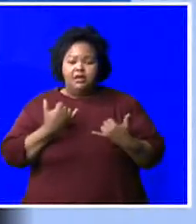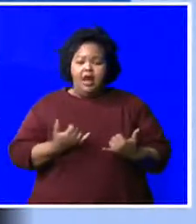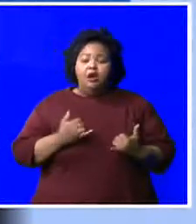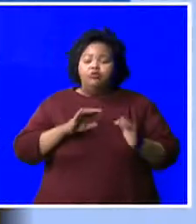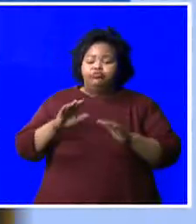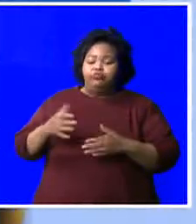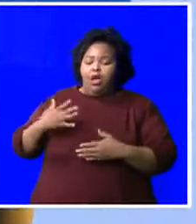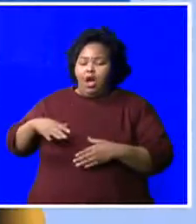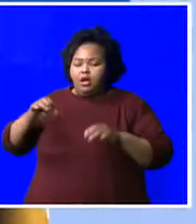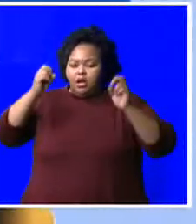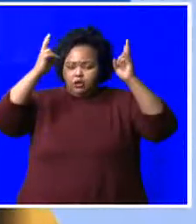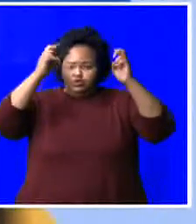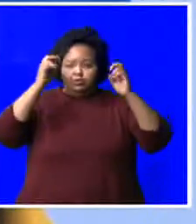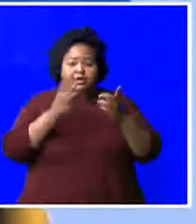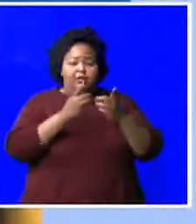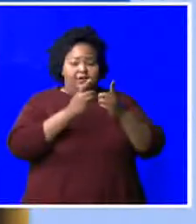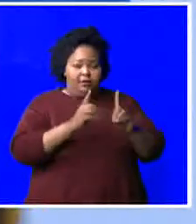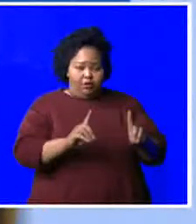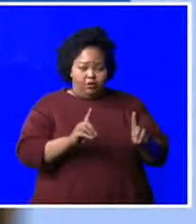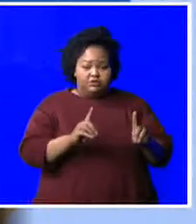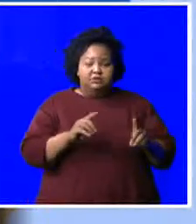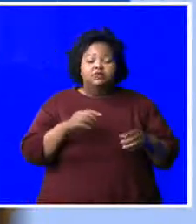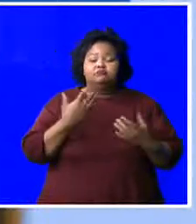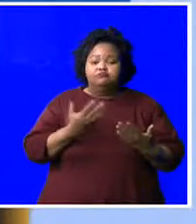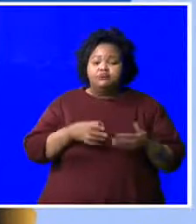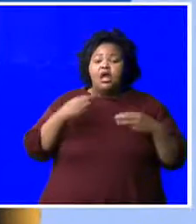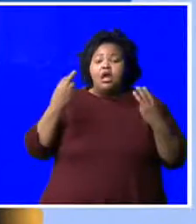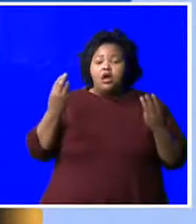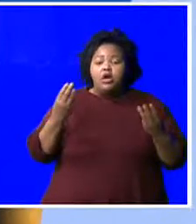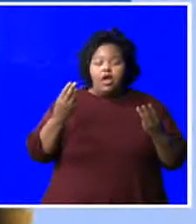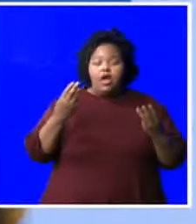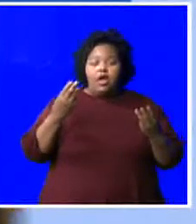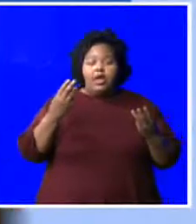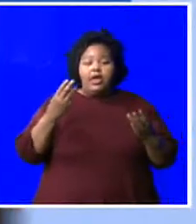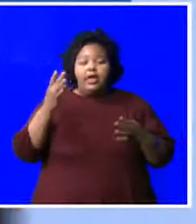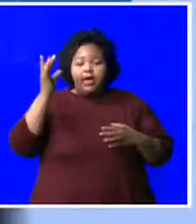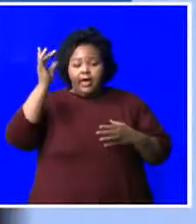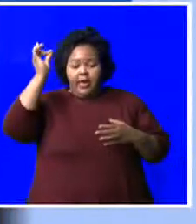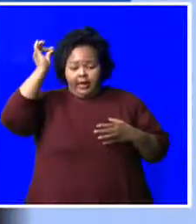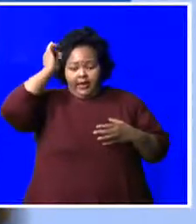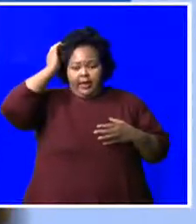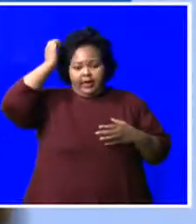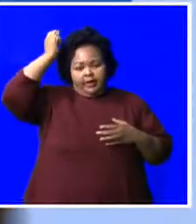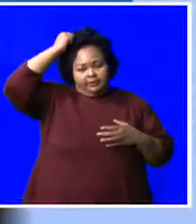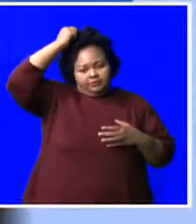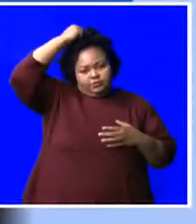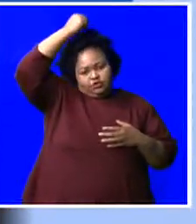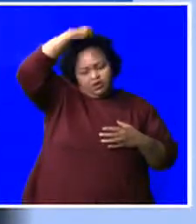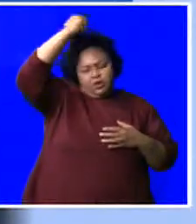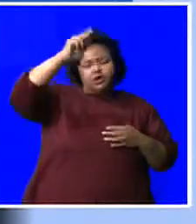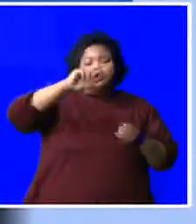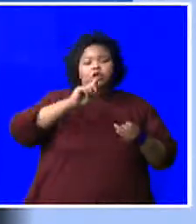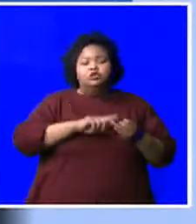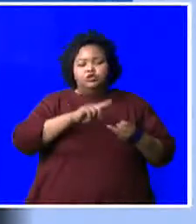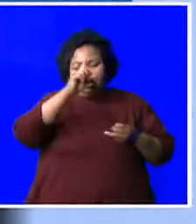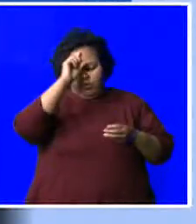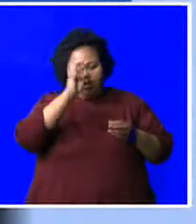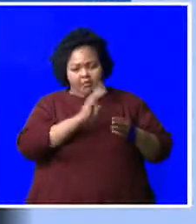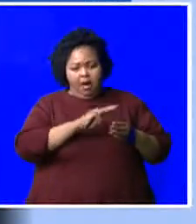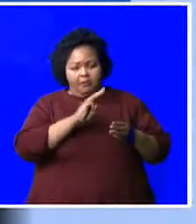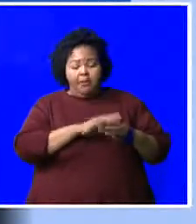democracy yethu le yebukhosi nalesive angithi mngani nakukhona isystem